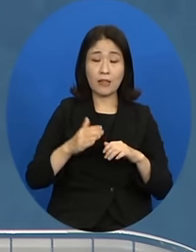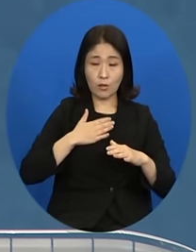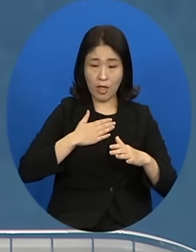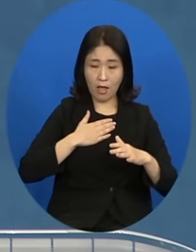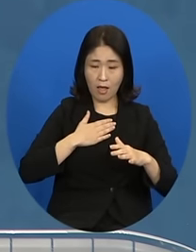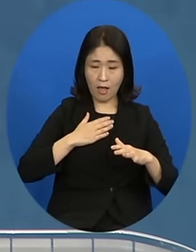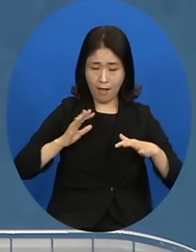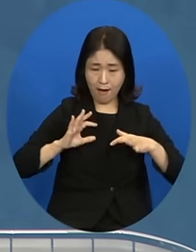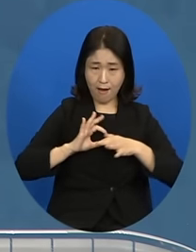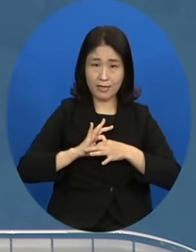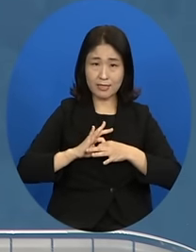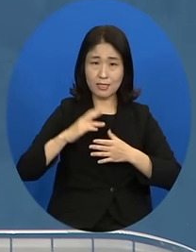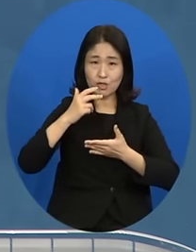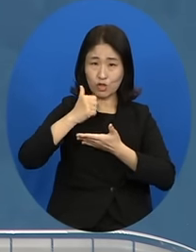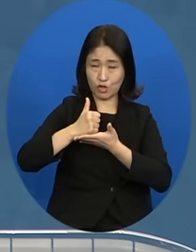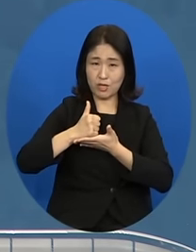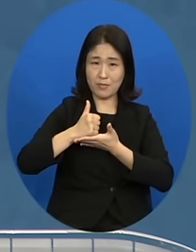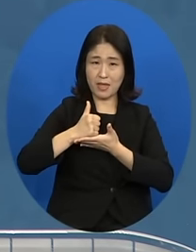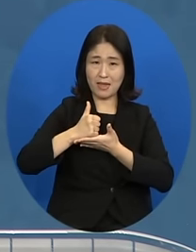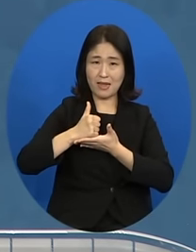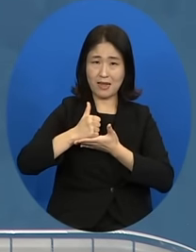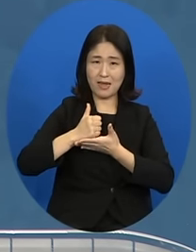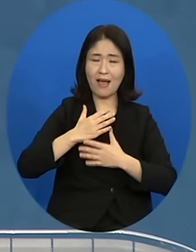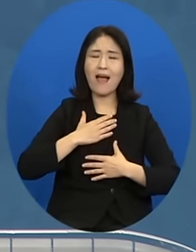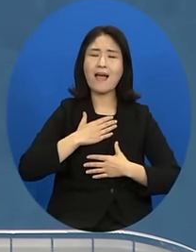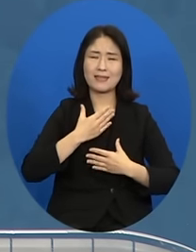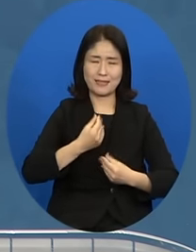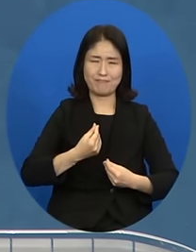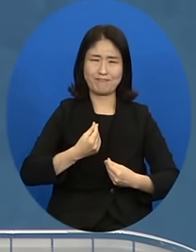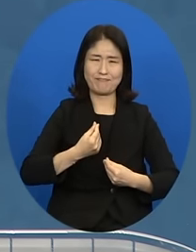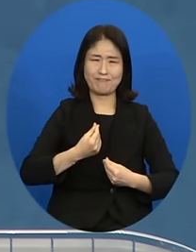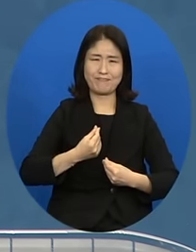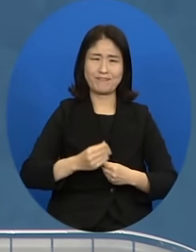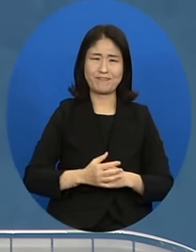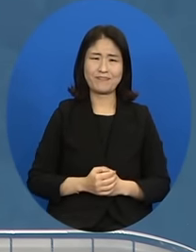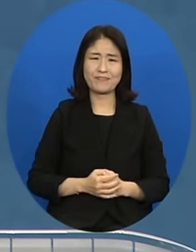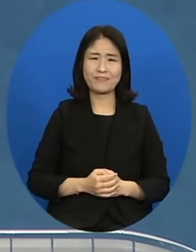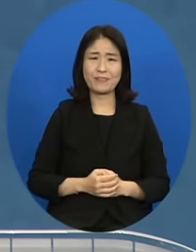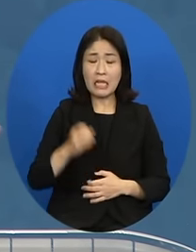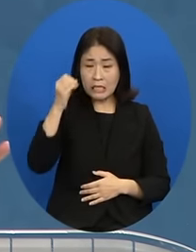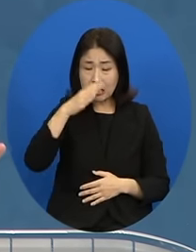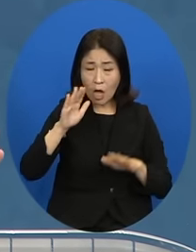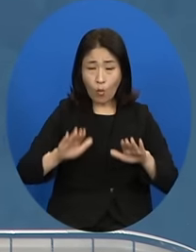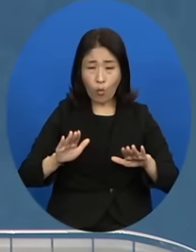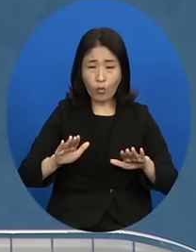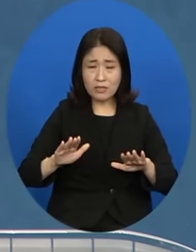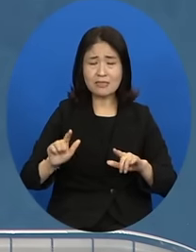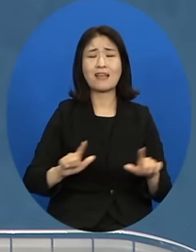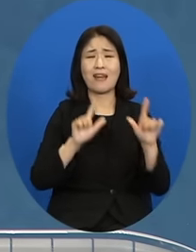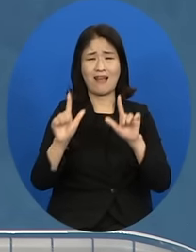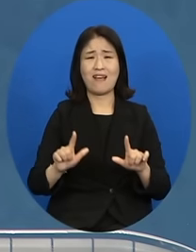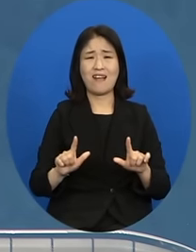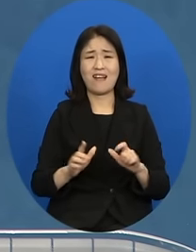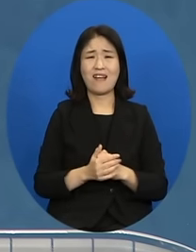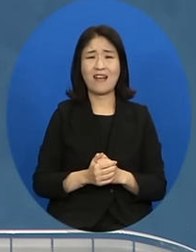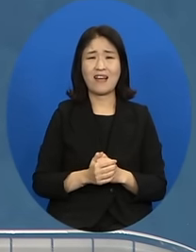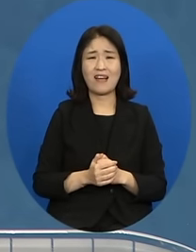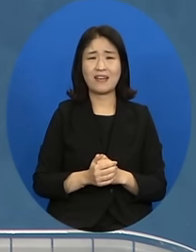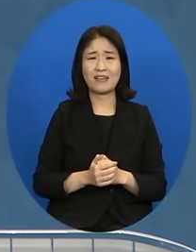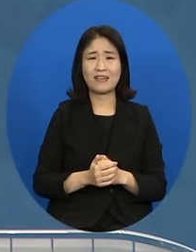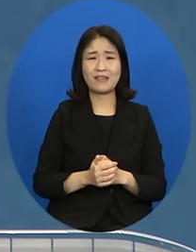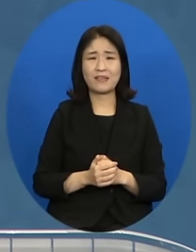계심을 확인하면 안심하고 오늘을 살아요. 이게 여러분 얼마나 자유인지, 이게